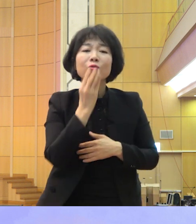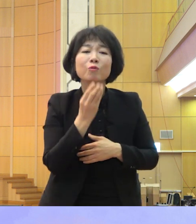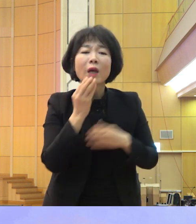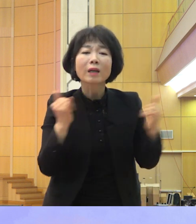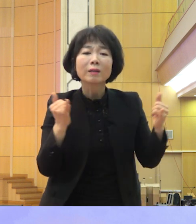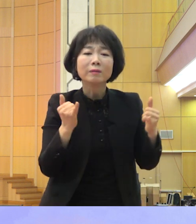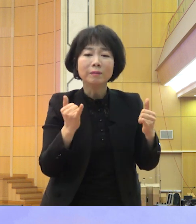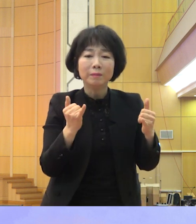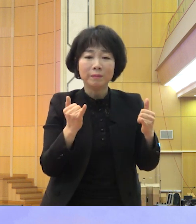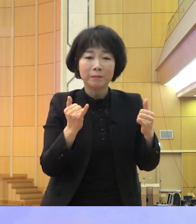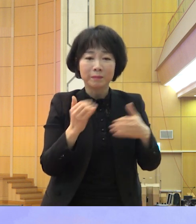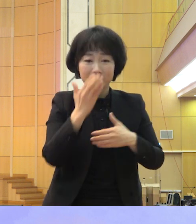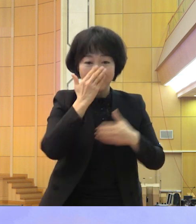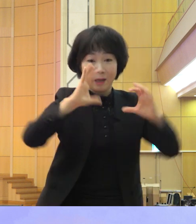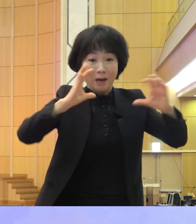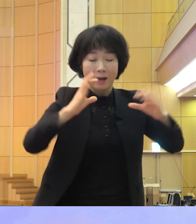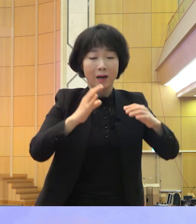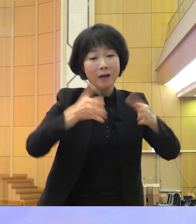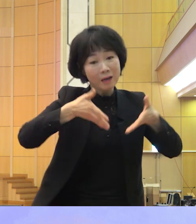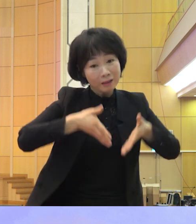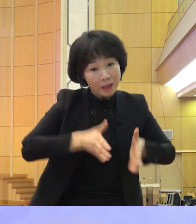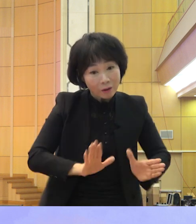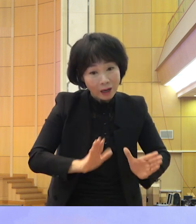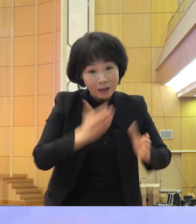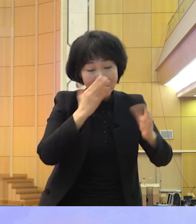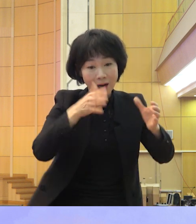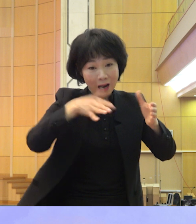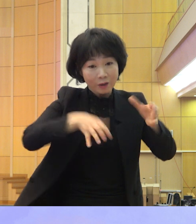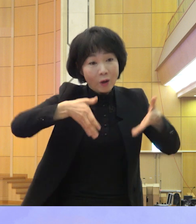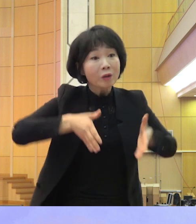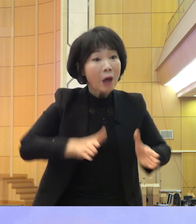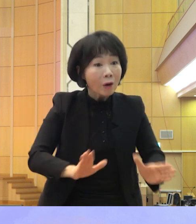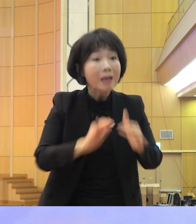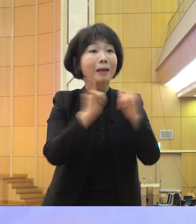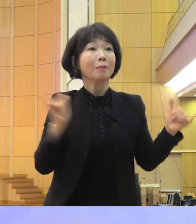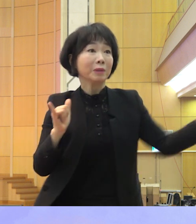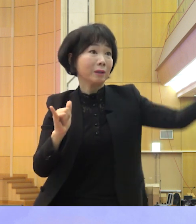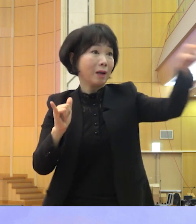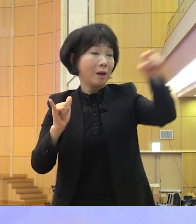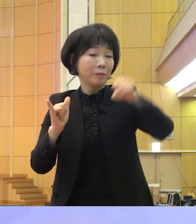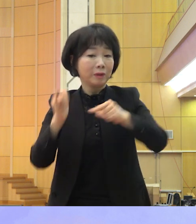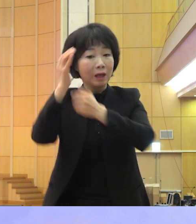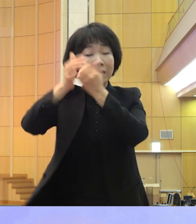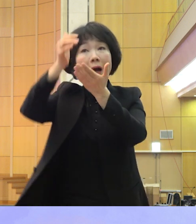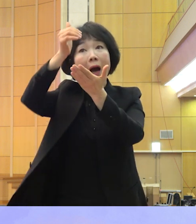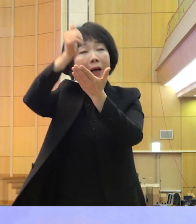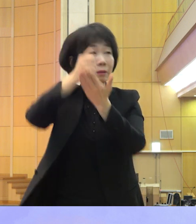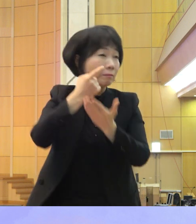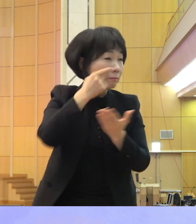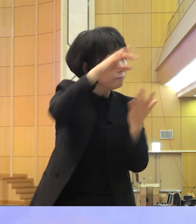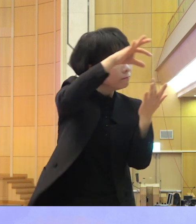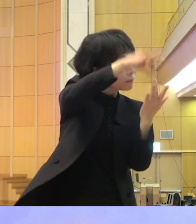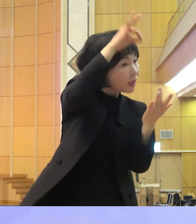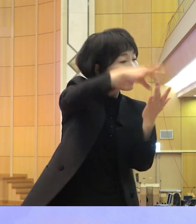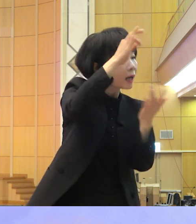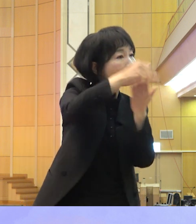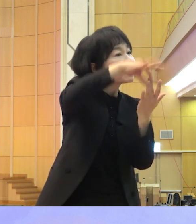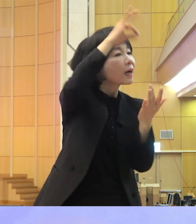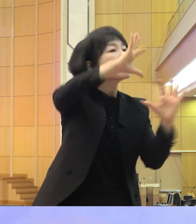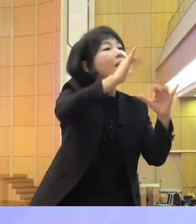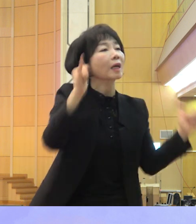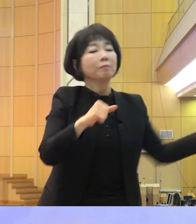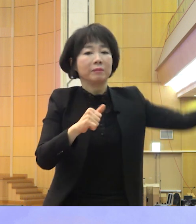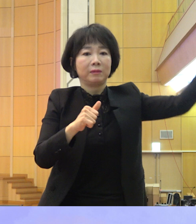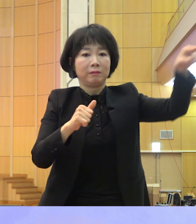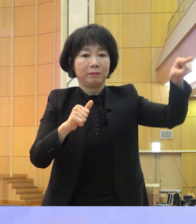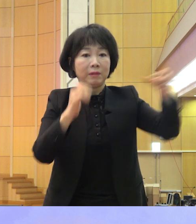유대인들 즉 이스라엘 나라에서 태어난 이스라엘 백성들은 하나님이 택한 민족이란 말이에요.